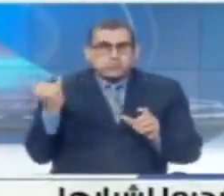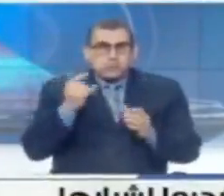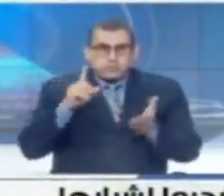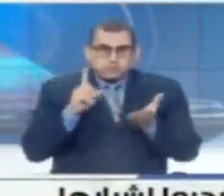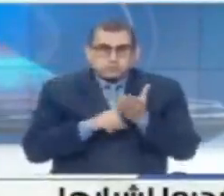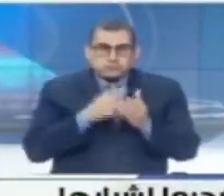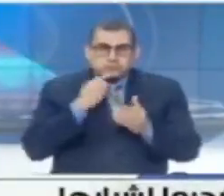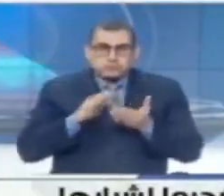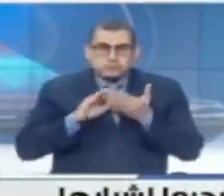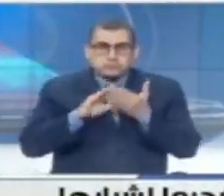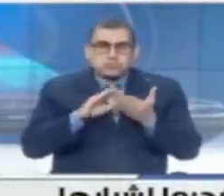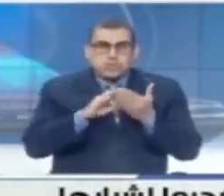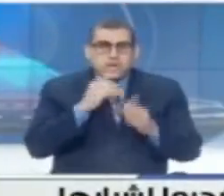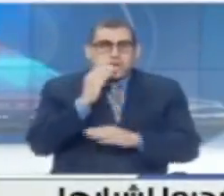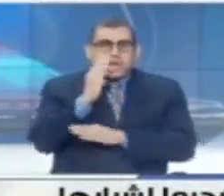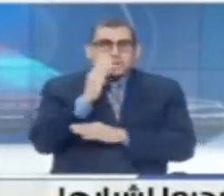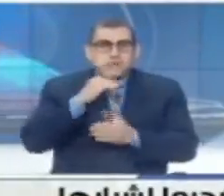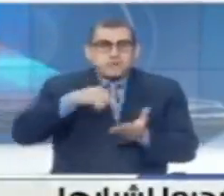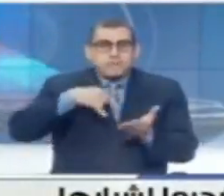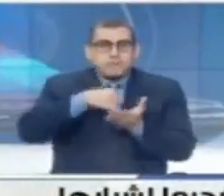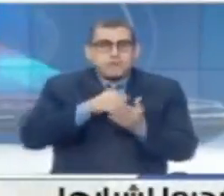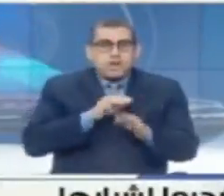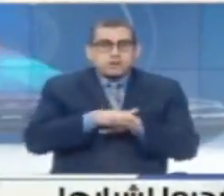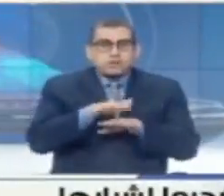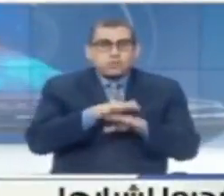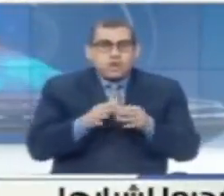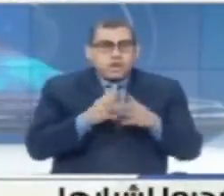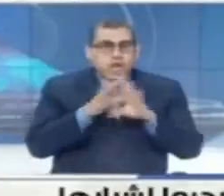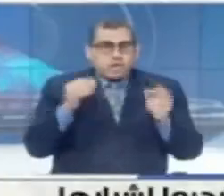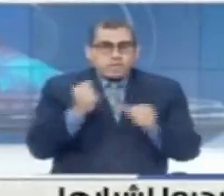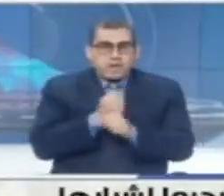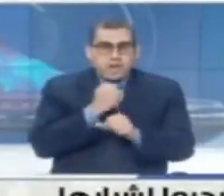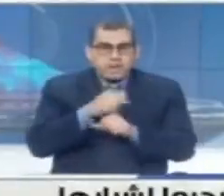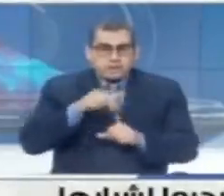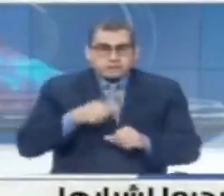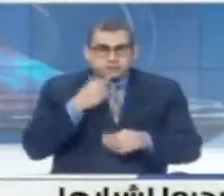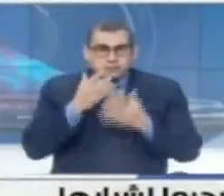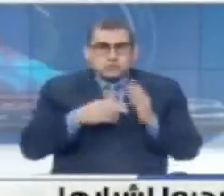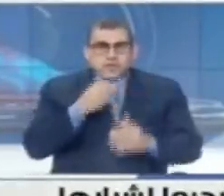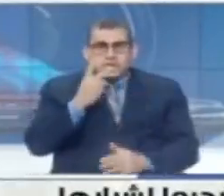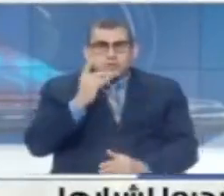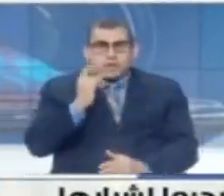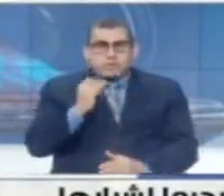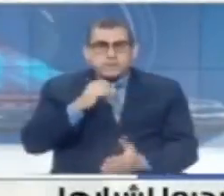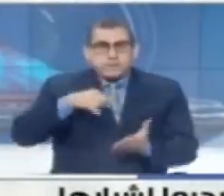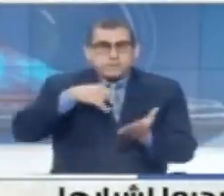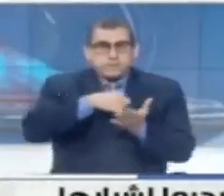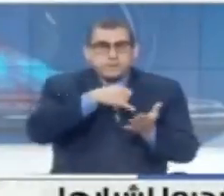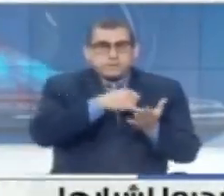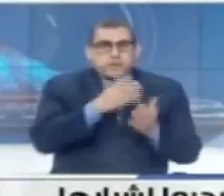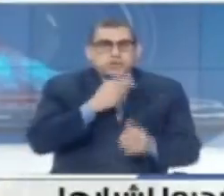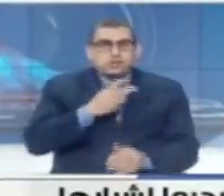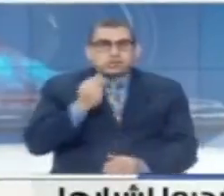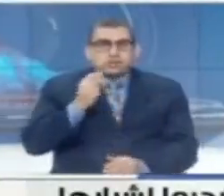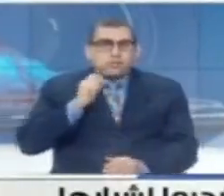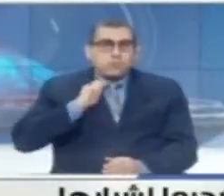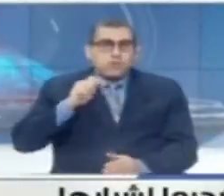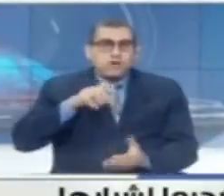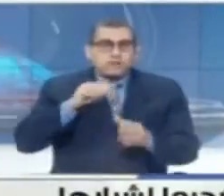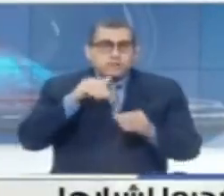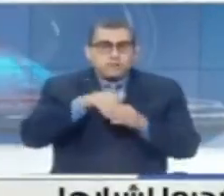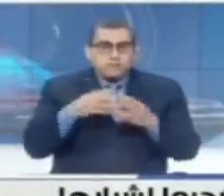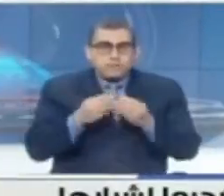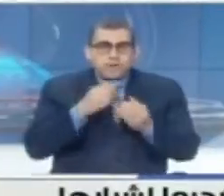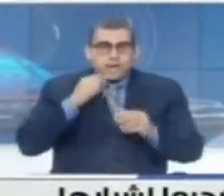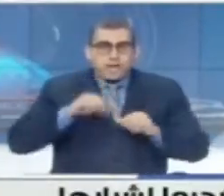دخول الخدمات الأساسية لمركز أسوان بالكامل، وأنه جاري العمل حاليا في 52 مركزا في 20 محافظة ضمن مبادرة